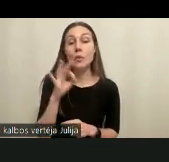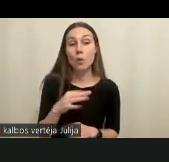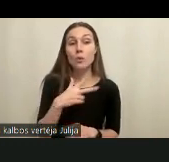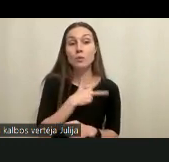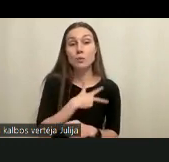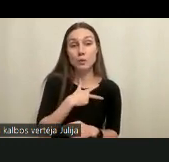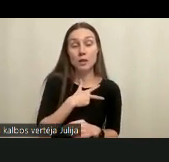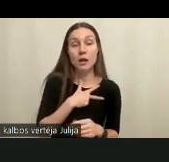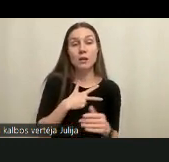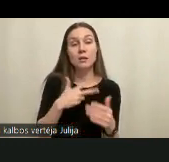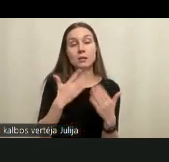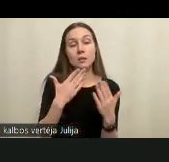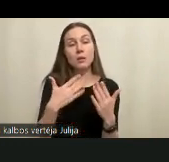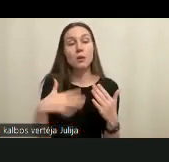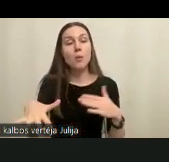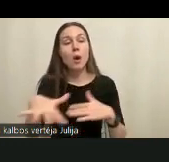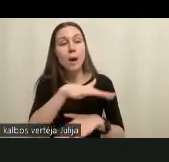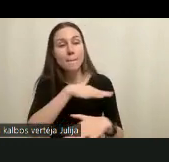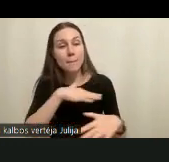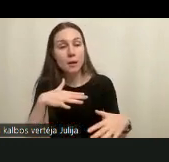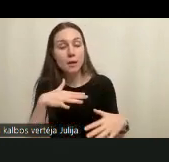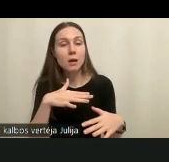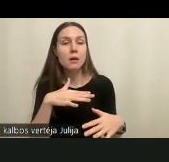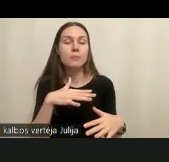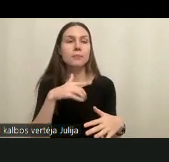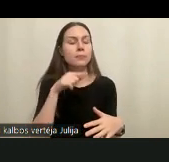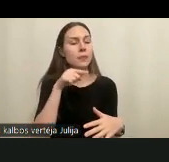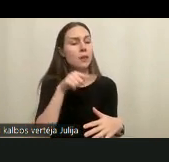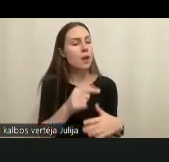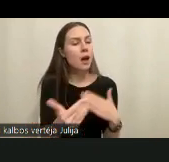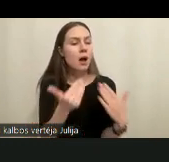skaitimo erdvę arba aplinką, tai ji gali atrodyti